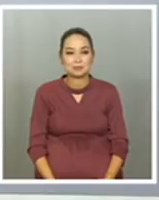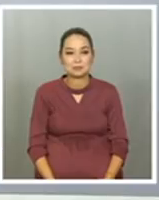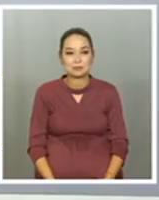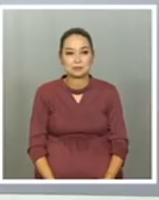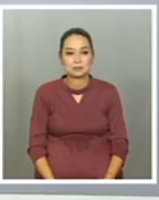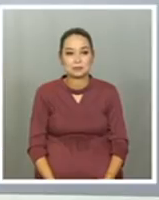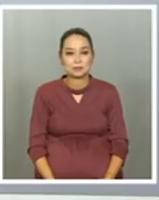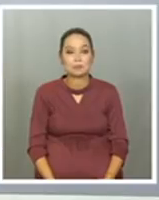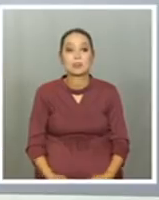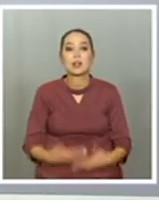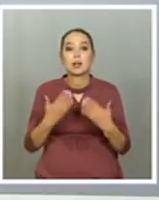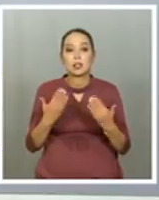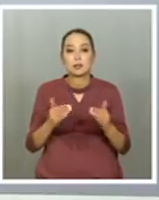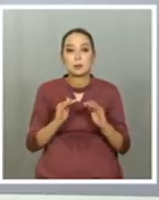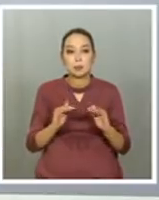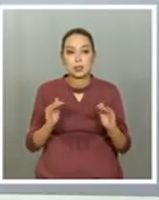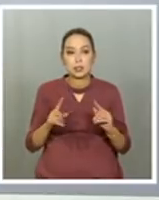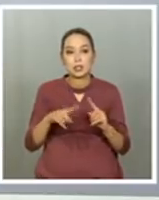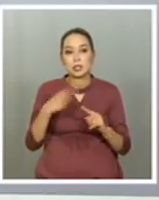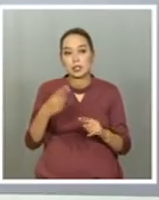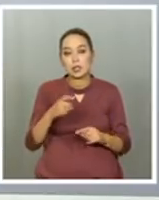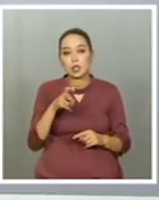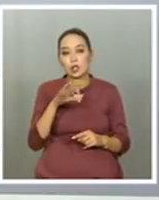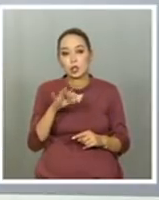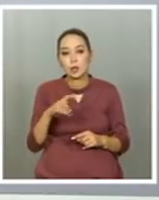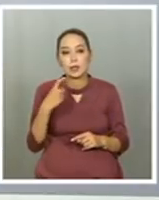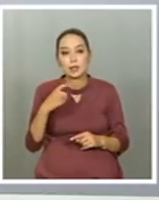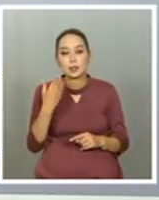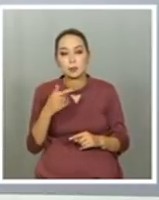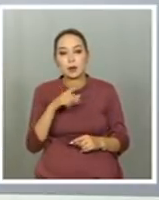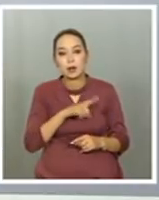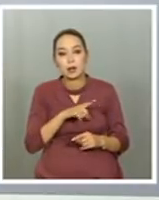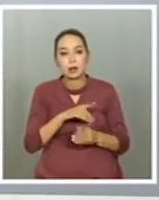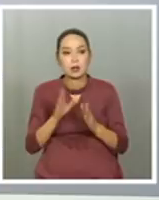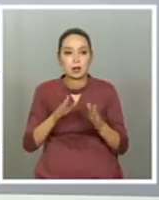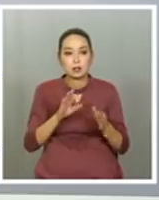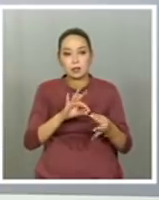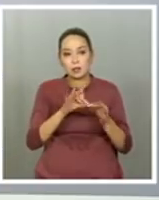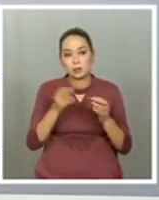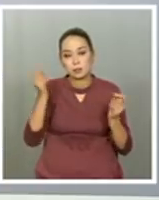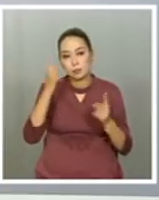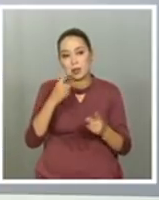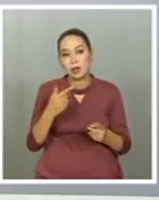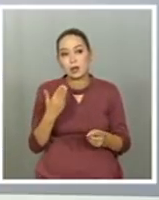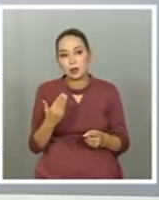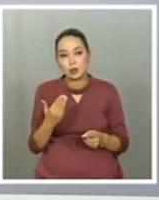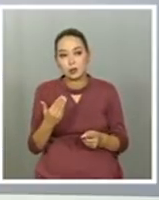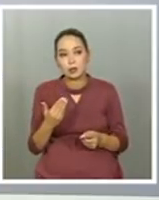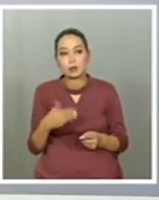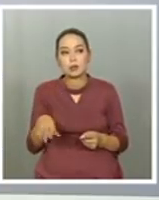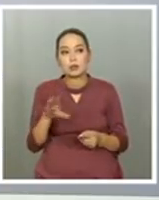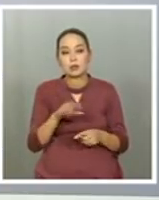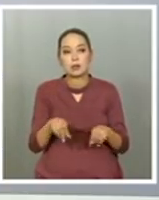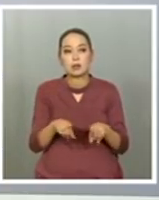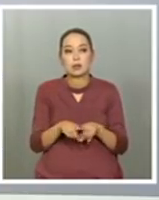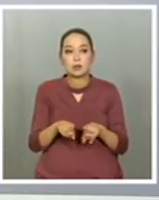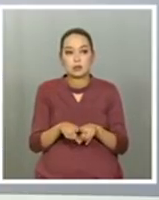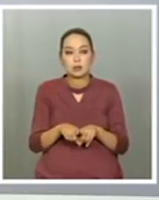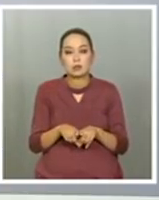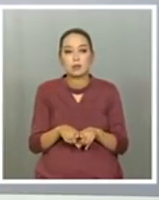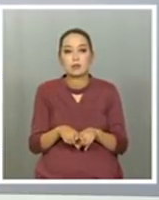Ал енді балалар, келесі хлордың химиялық қасиеттеріне келейік. Хлор әдетте күшті тотықтырғыш болғаны